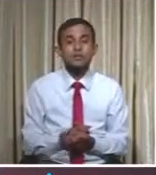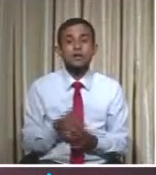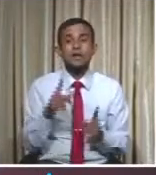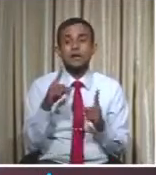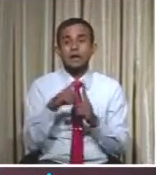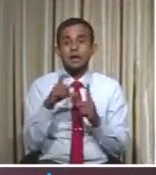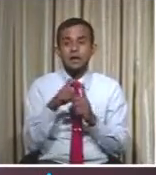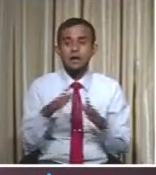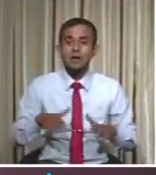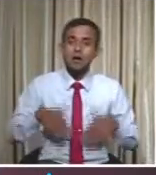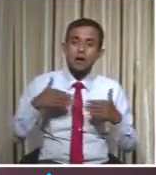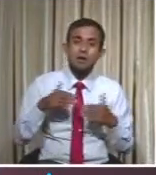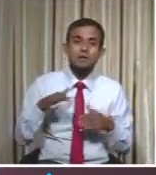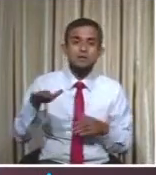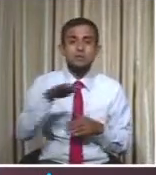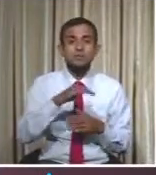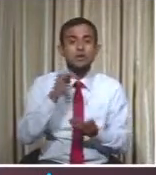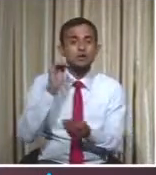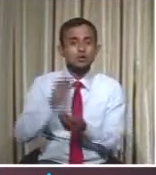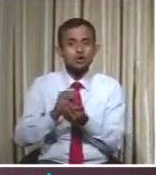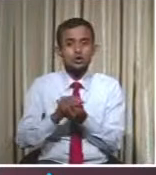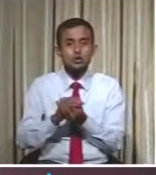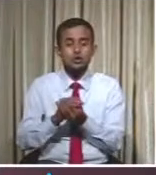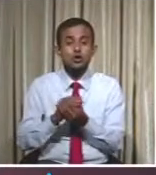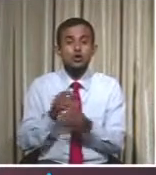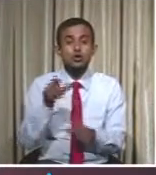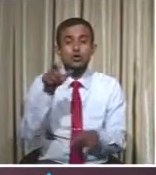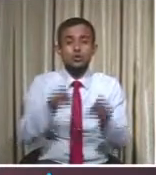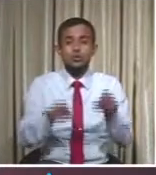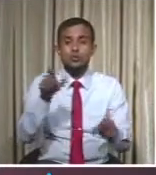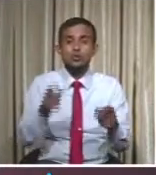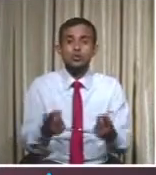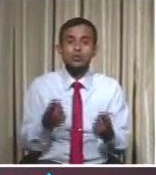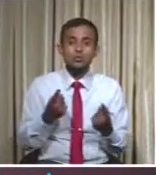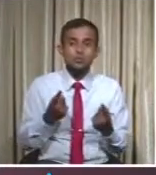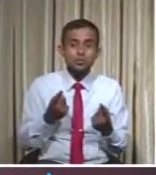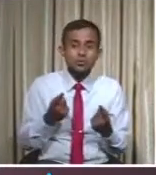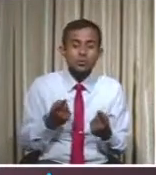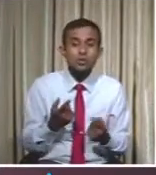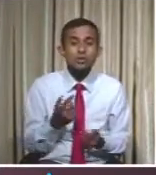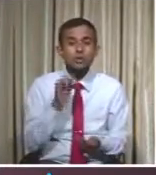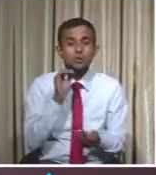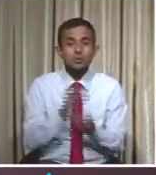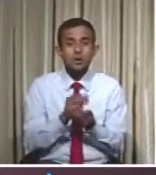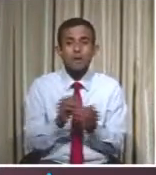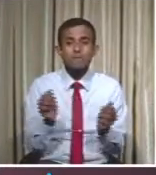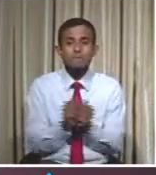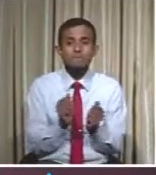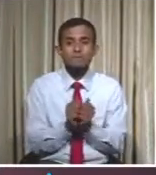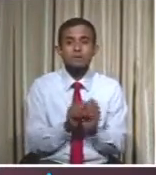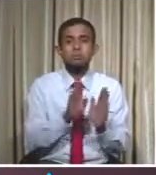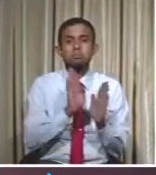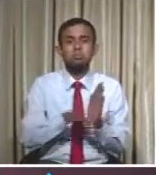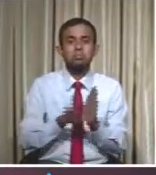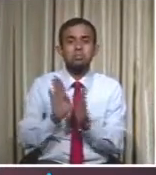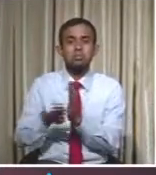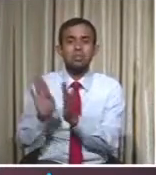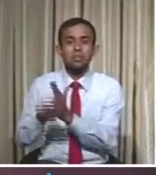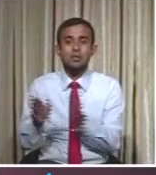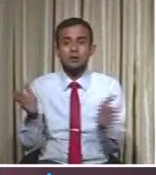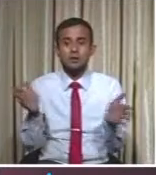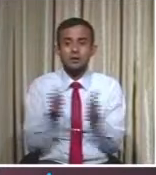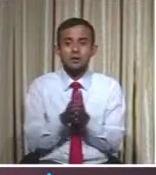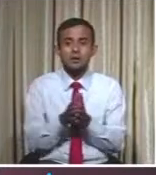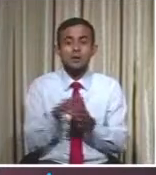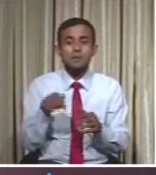අධ්‍යාපන සෞඛ්‍ය සමාජ ආරක්ෂණය වගේ ජනතාවට අවශ්‍ය වන ආරක්ෂණ වැඩපිළිවෙල කප්පාදු වීමත් සමග